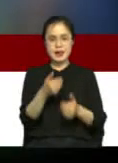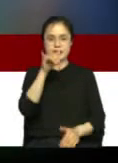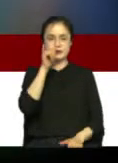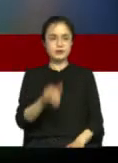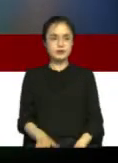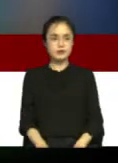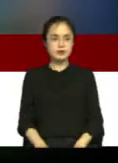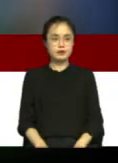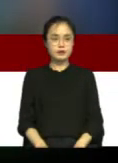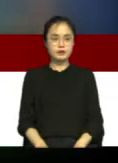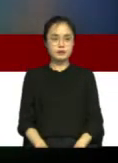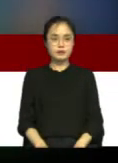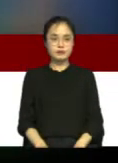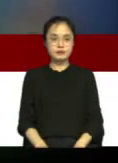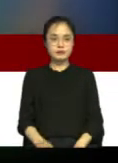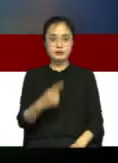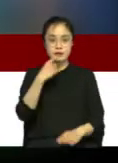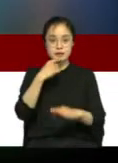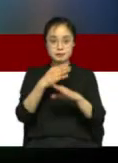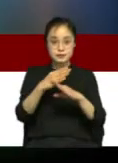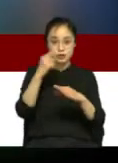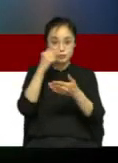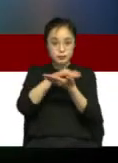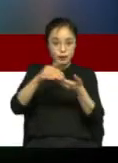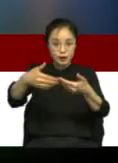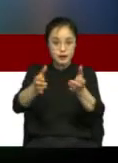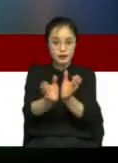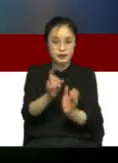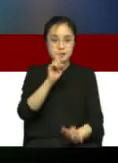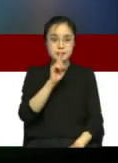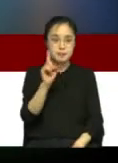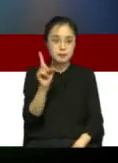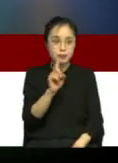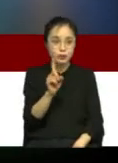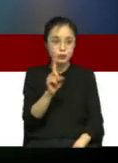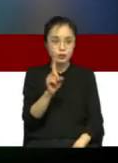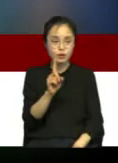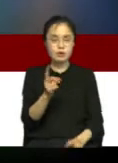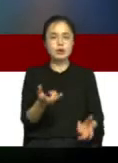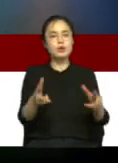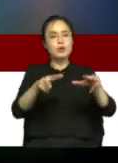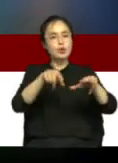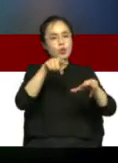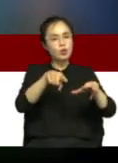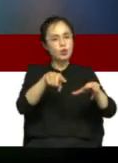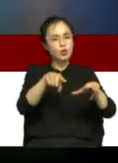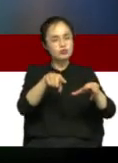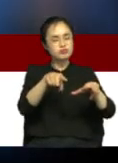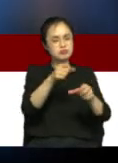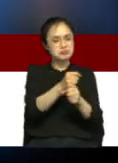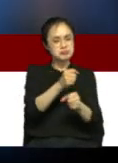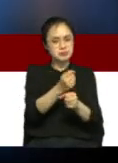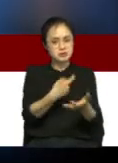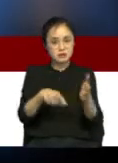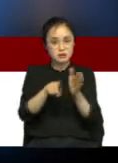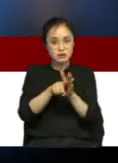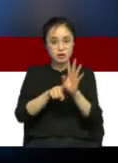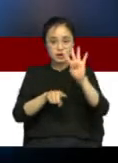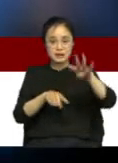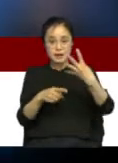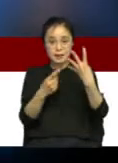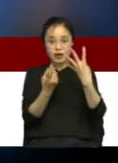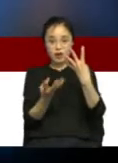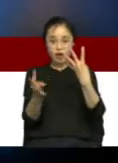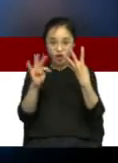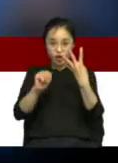있었어요. 그런데 그거 120대에 되려고 400억을 투자한다는 건 이건 말이 안 되는 거 아닙니까? 박정희 대통령의